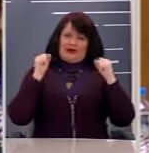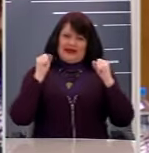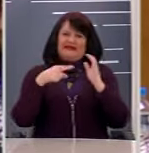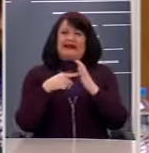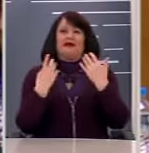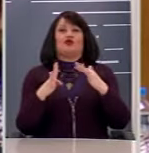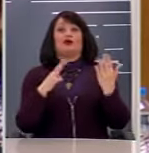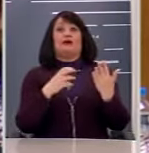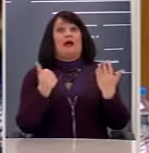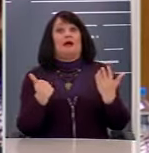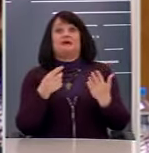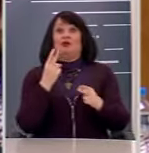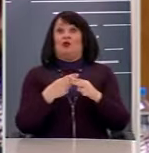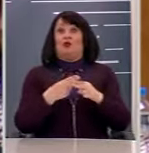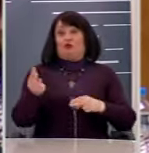πολύκροτη όπως λέτε.